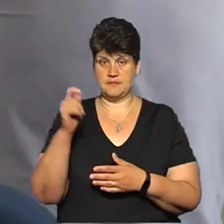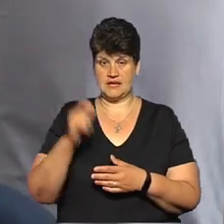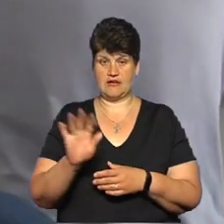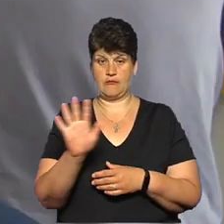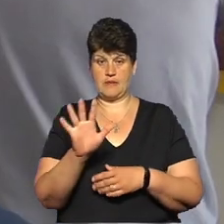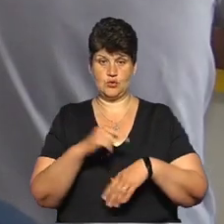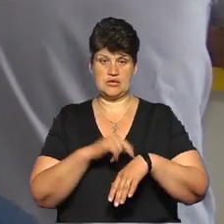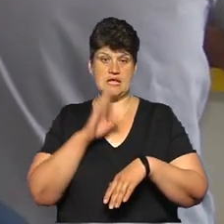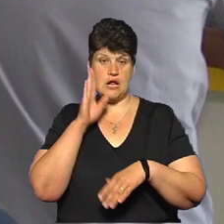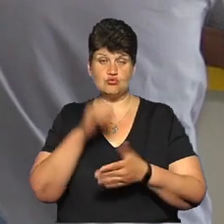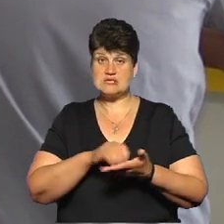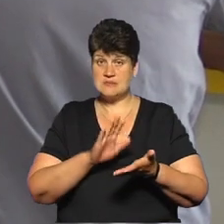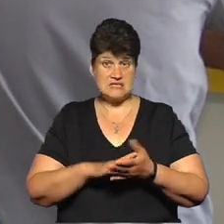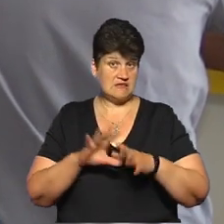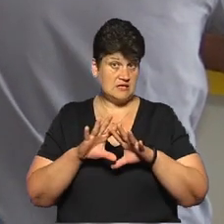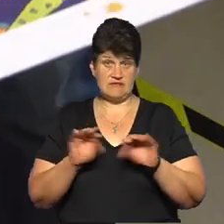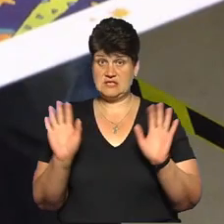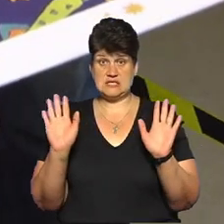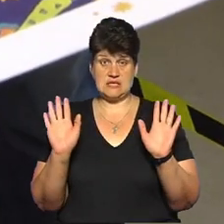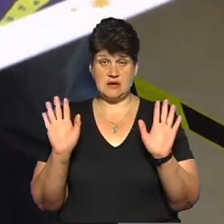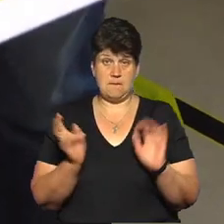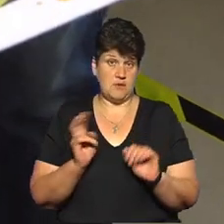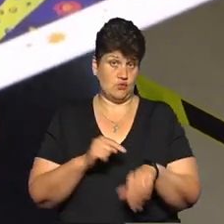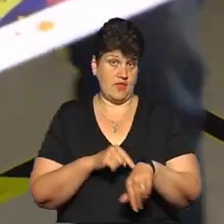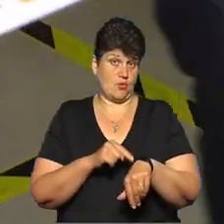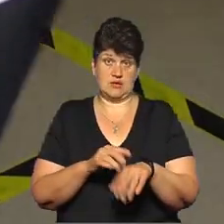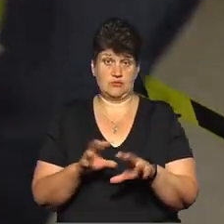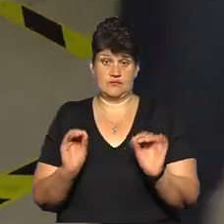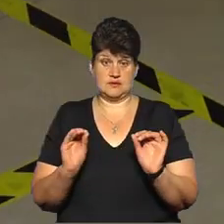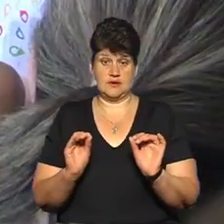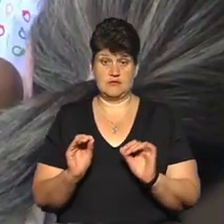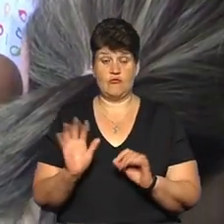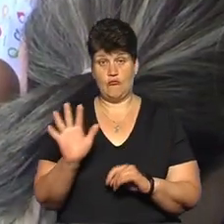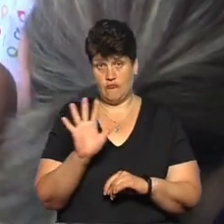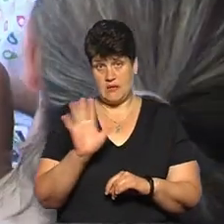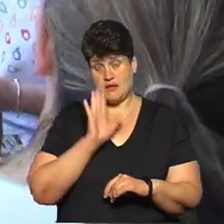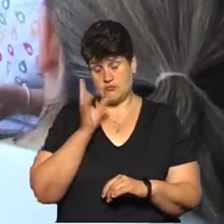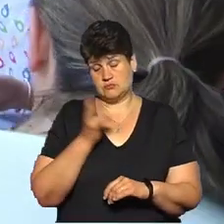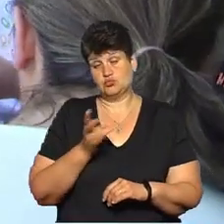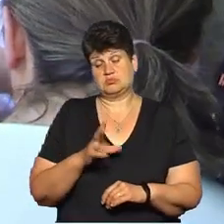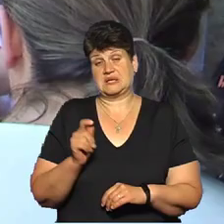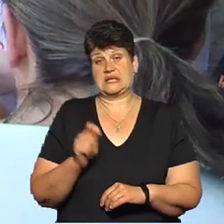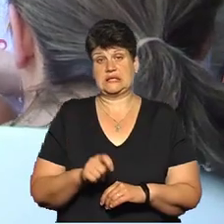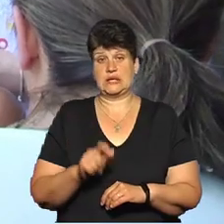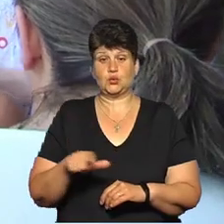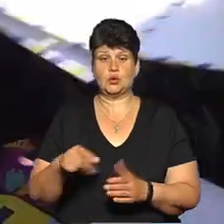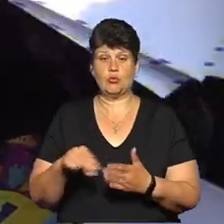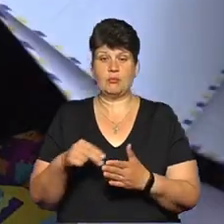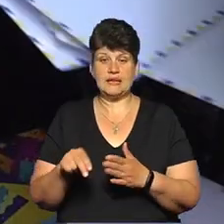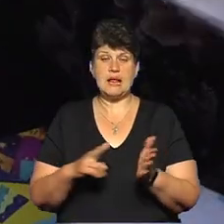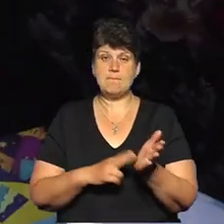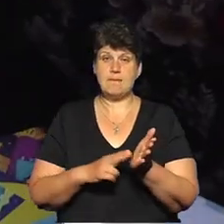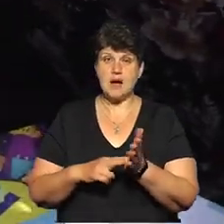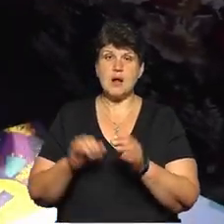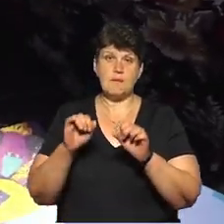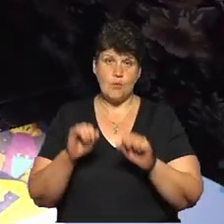записався і все. Черзі. Ну, прийшов на цю годину. В 5 ранку прийшлося приїхати. Люди, які купили марки та конверти, могли